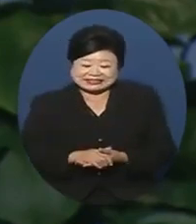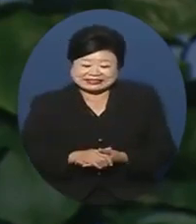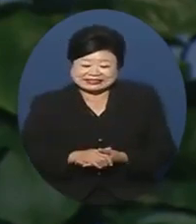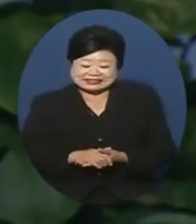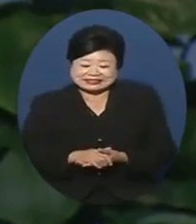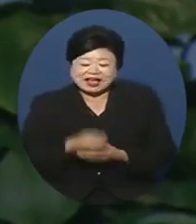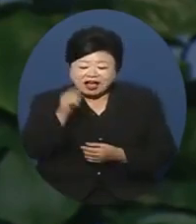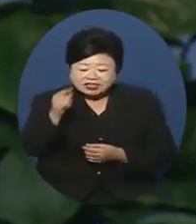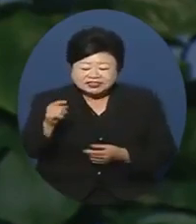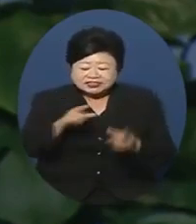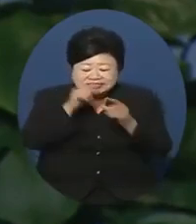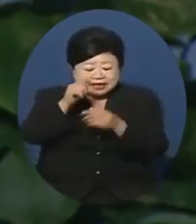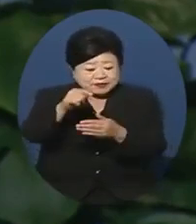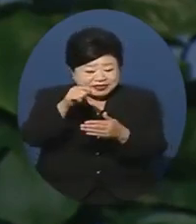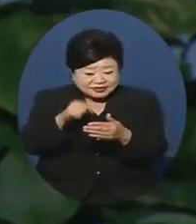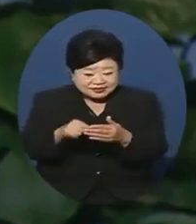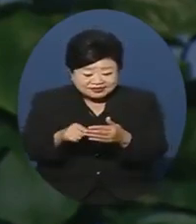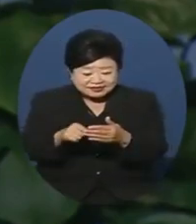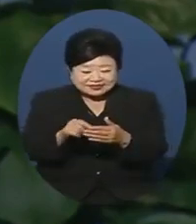그 생활은